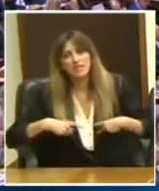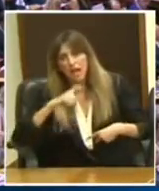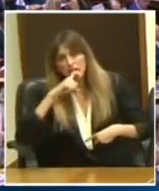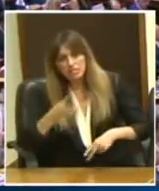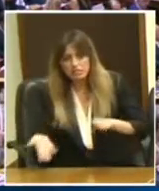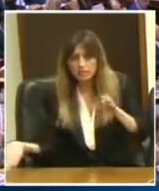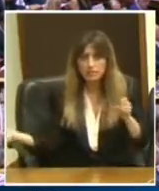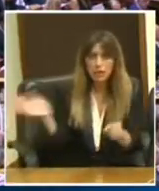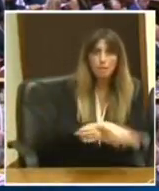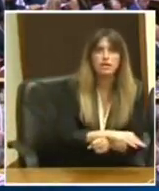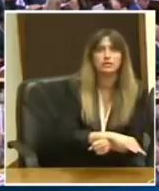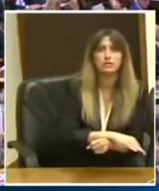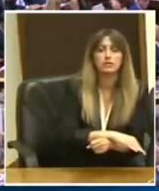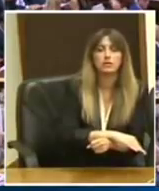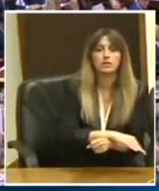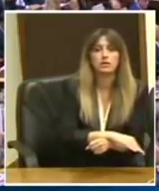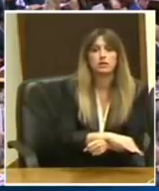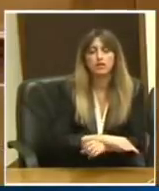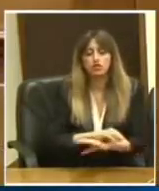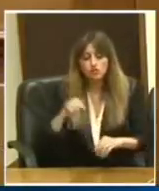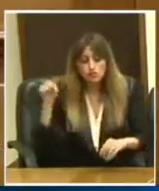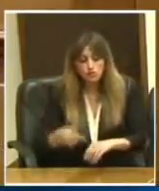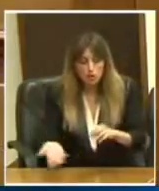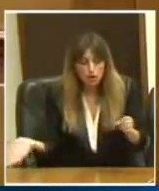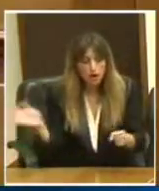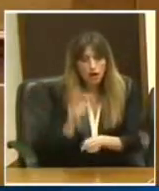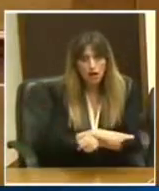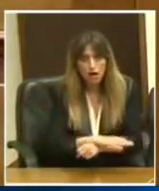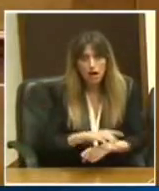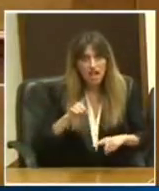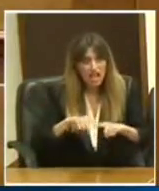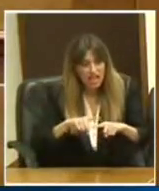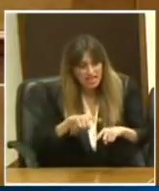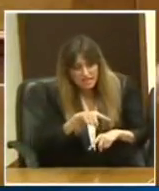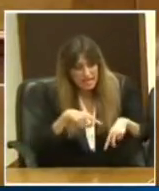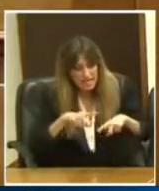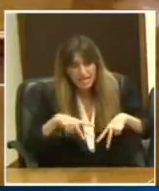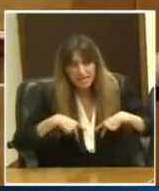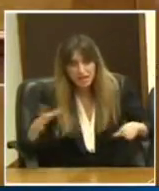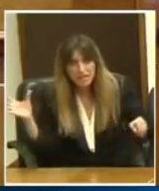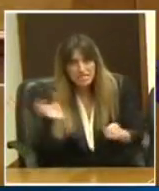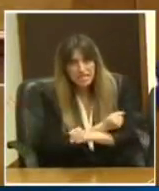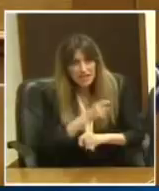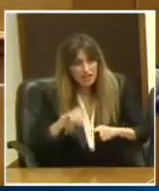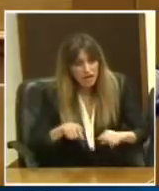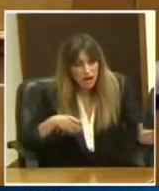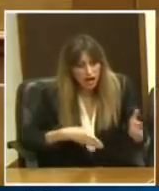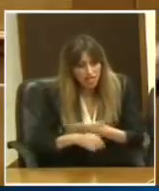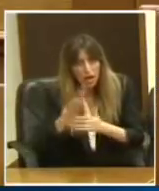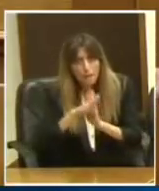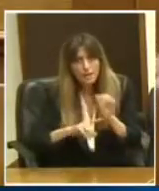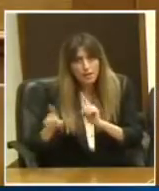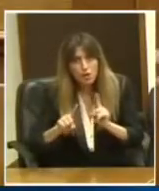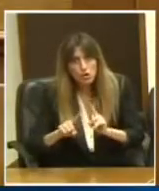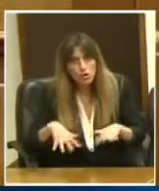πριν οριστικοποιηθεί η έξοδος της χώρας από τα μνημόνια που εσείς οδηγήσατε τη χώρα,